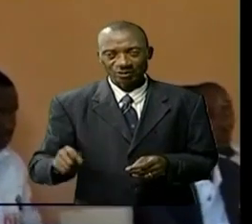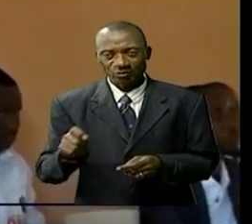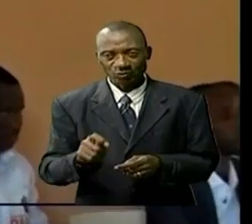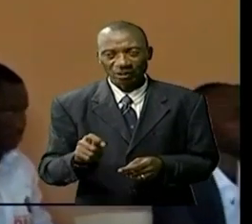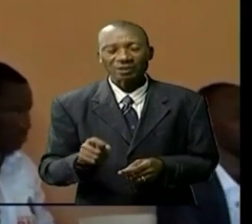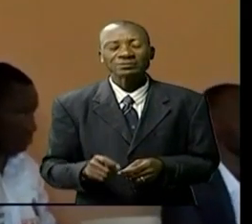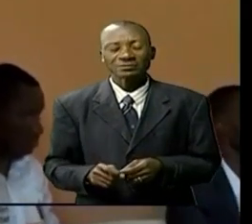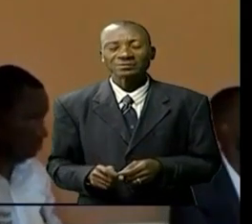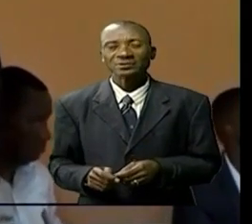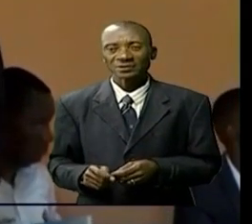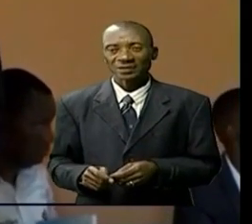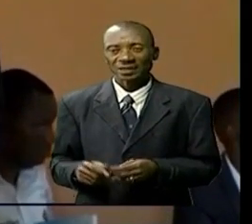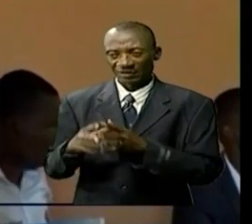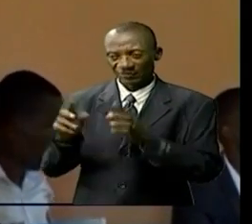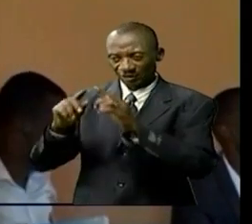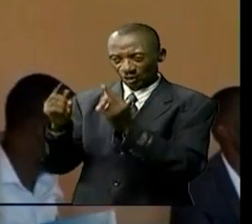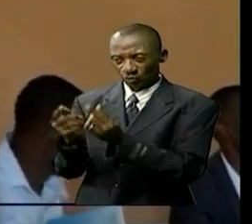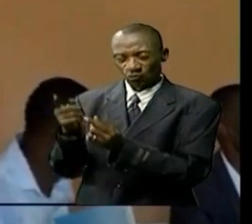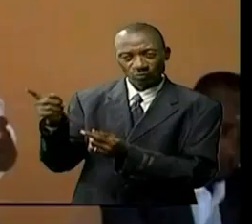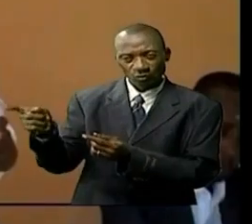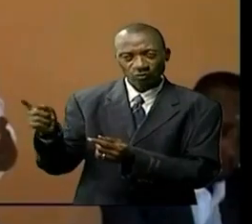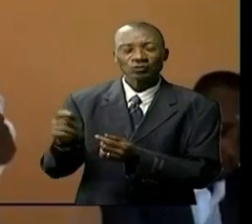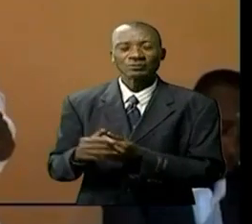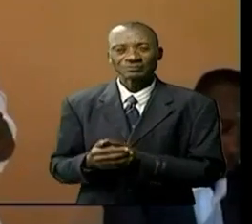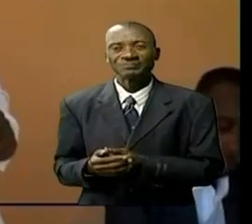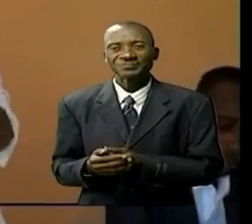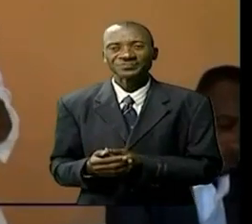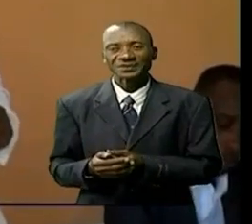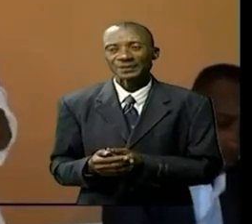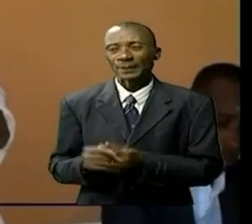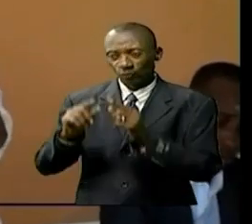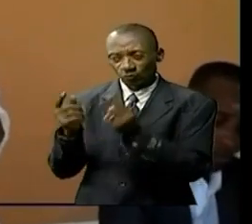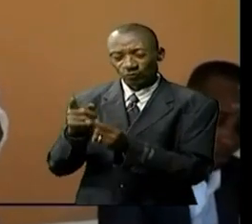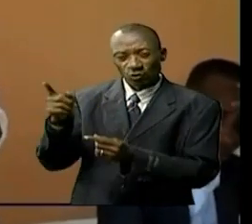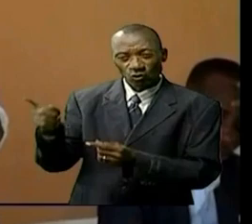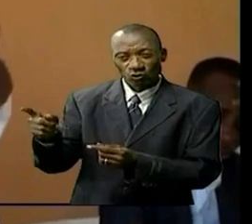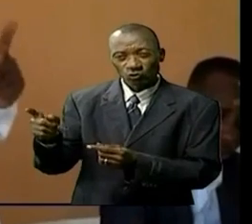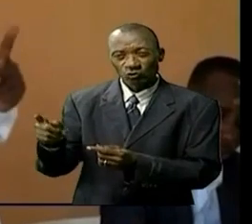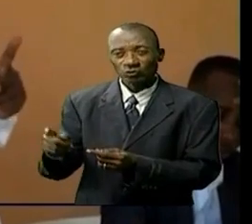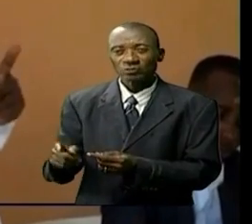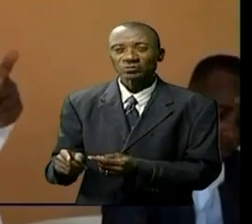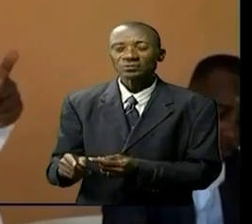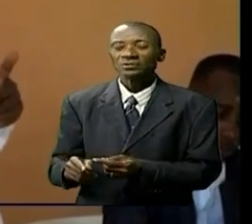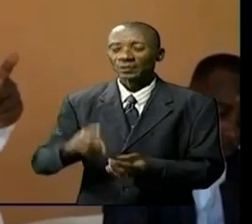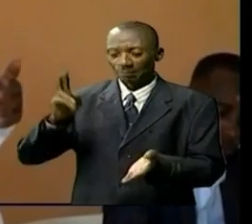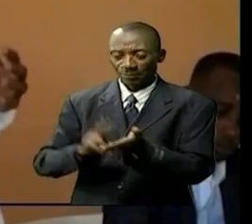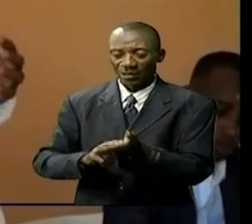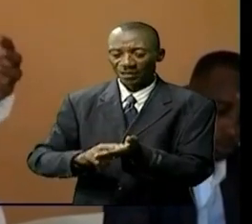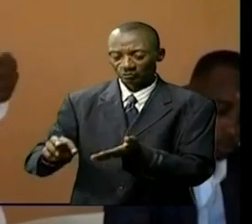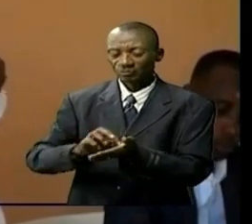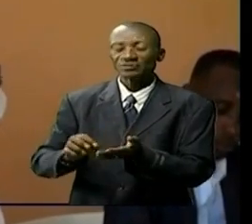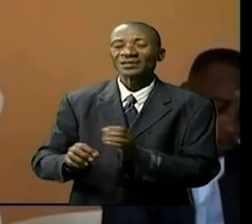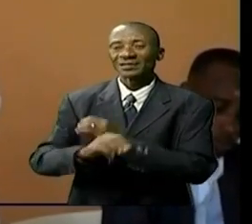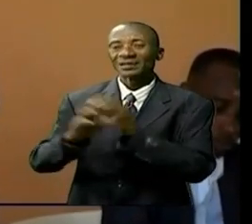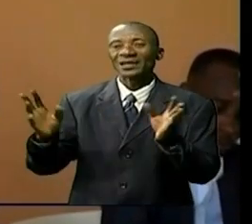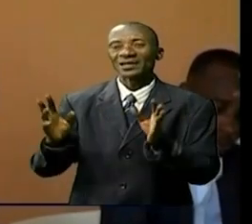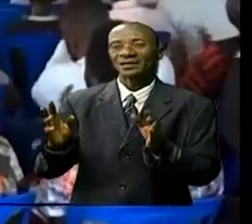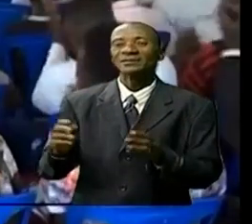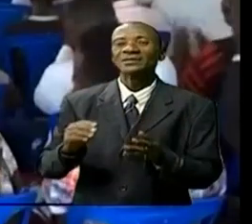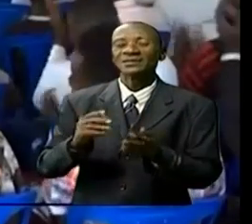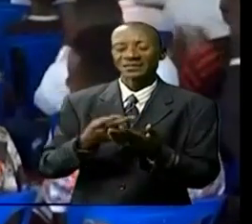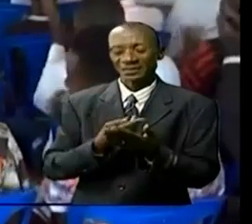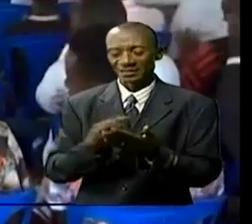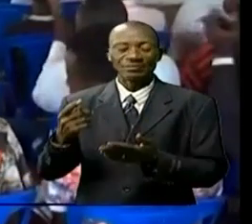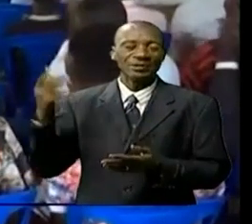dénommée génération guilou ando a fait sa sortie officielle dans la province de la tuera pas le samedi dernier à l'issue d'une assemblée générale